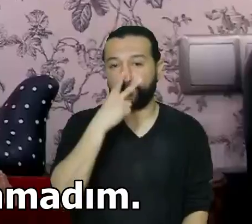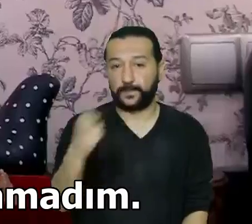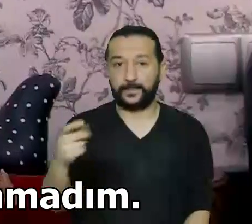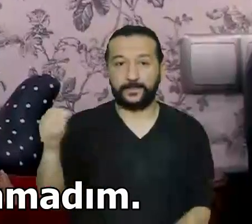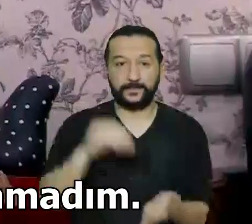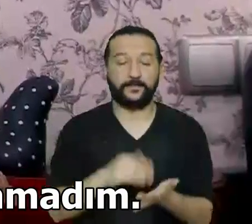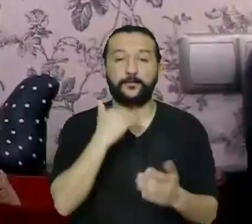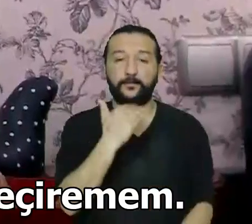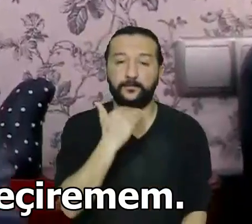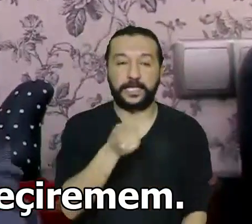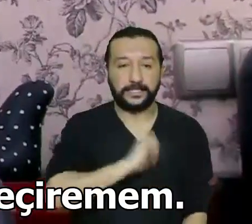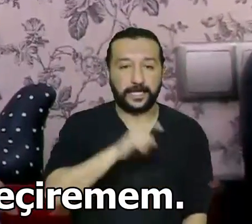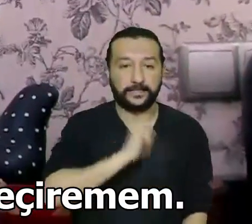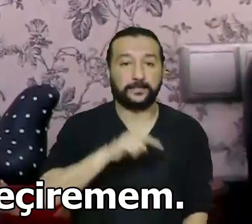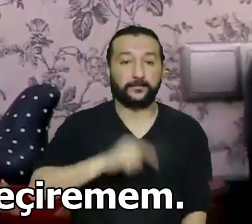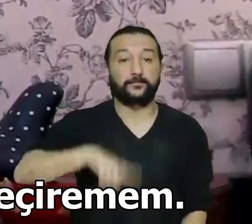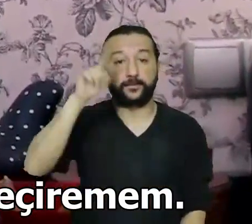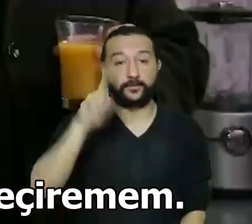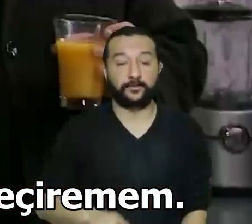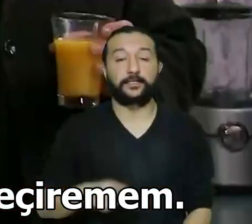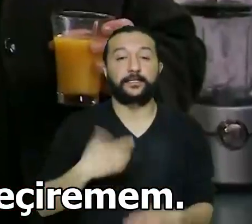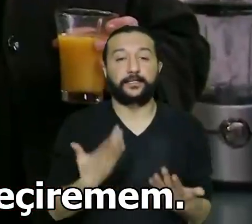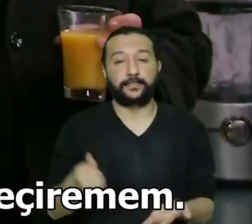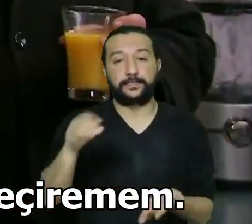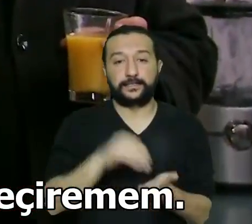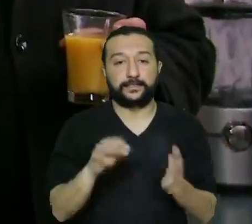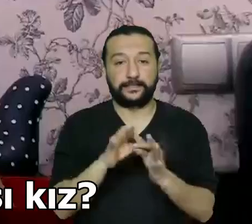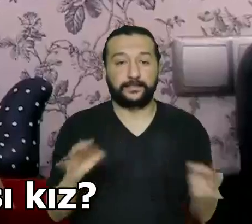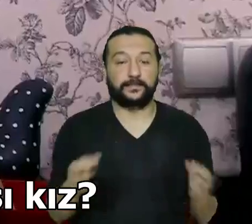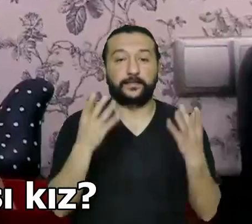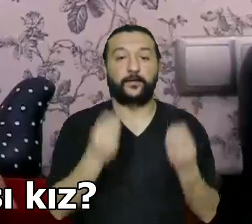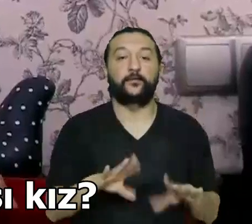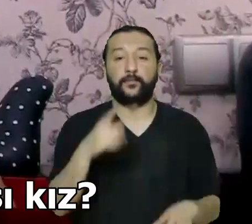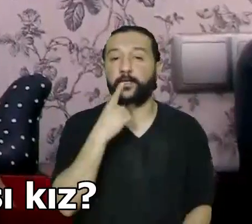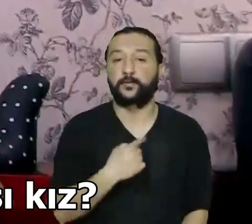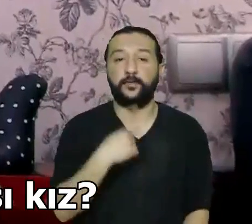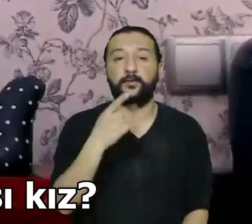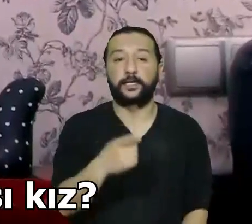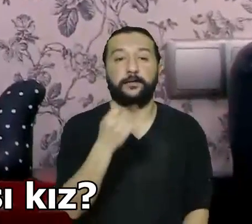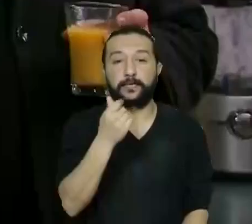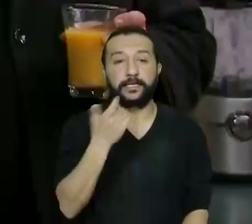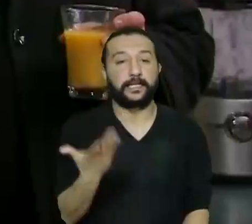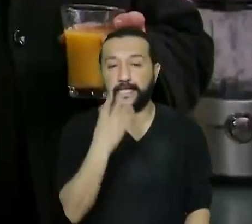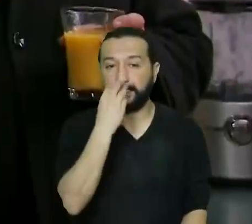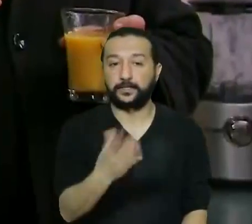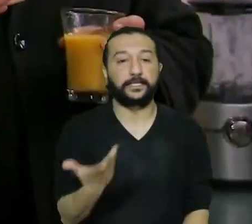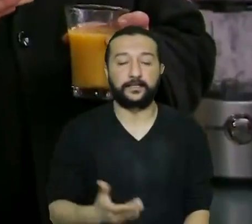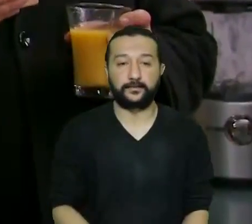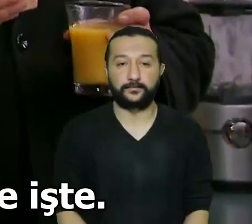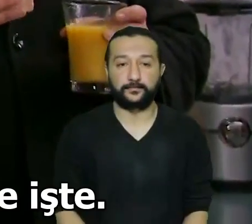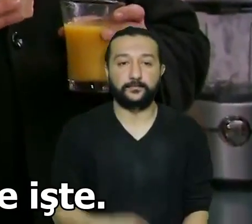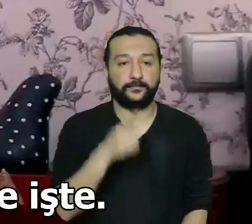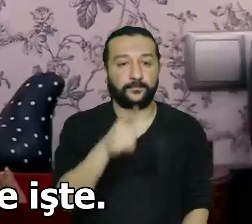baş falan da alamadım. Yani bugünü ekstrasız, bahşişsiz geçiremem. Seni bana nereye, ne parası ka? Ay